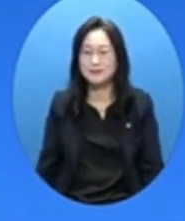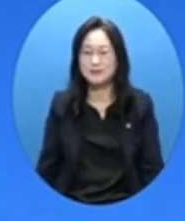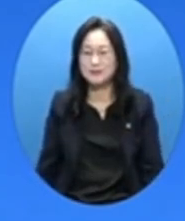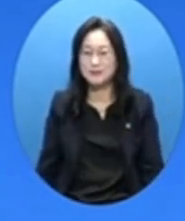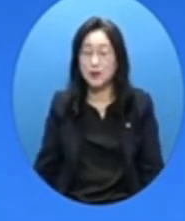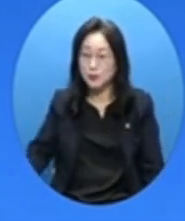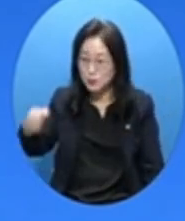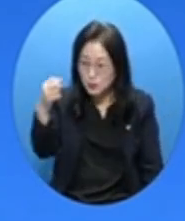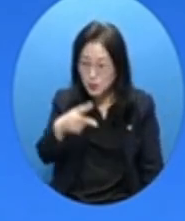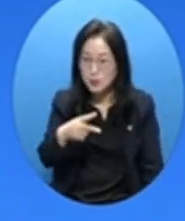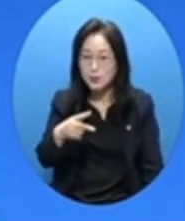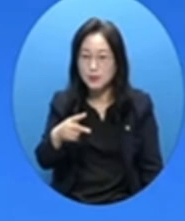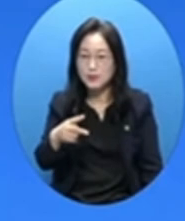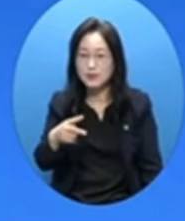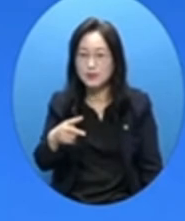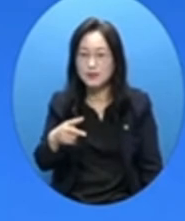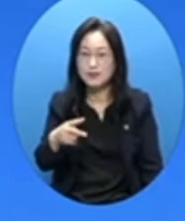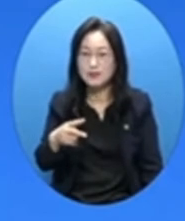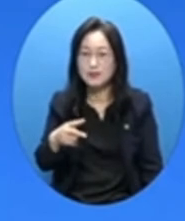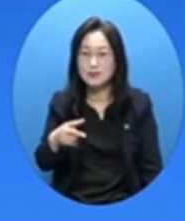그뿐 아니라